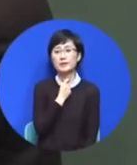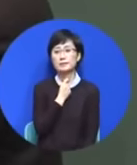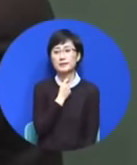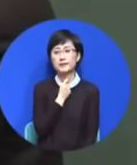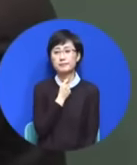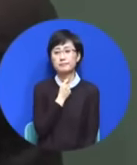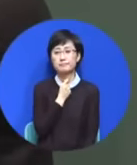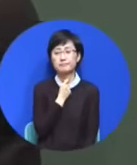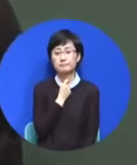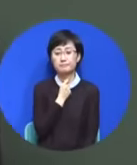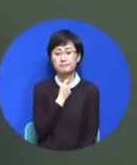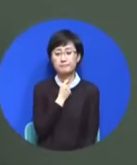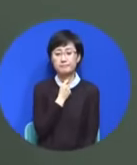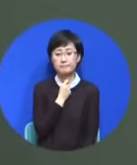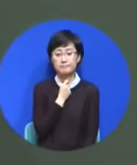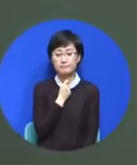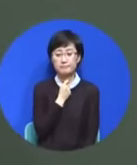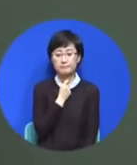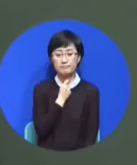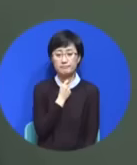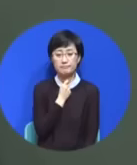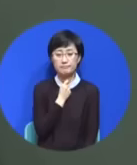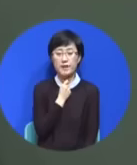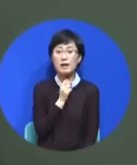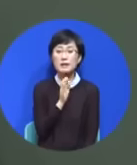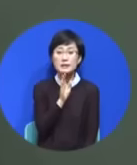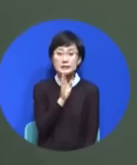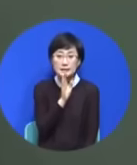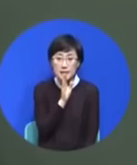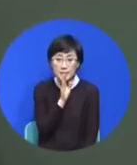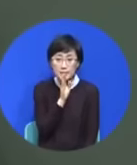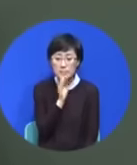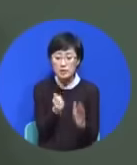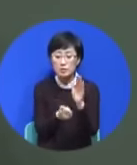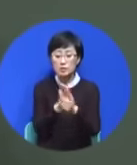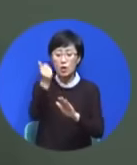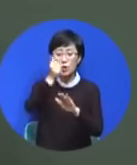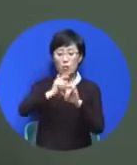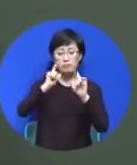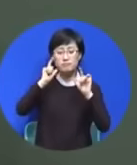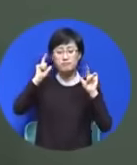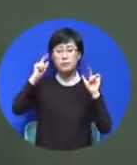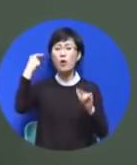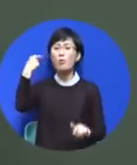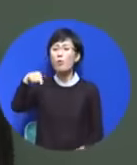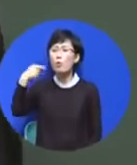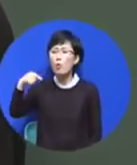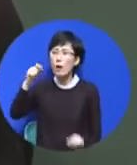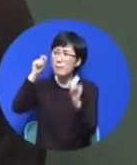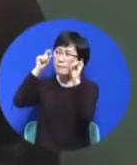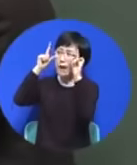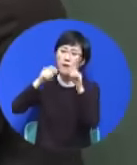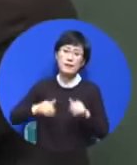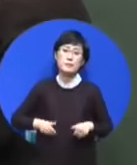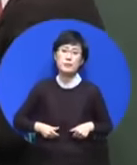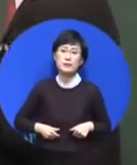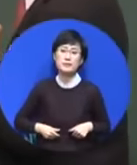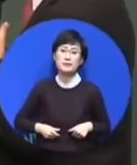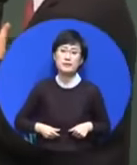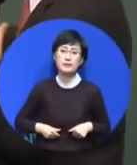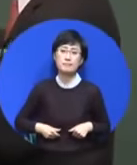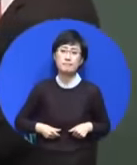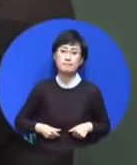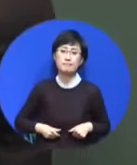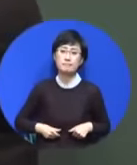얻 그리고 뭡니까 참된 성공이 뭐냐는 걸 알아는 그러니까